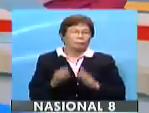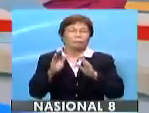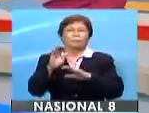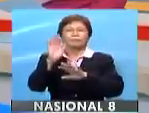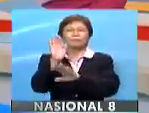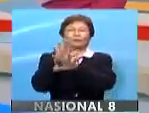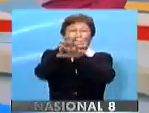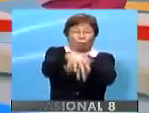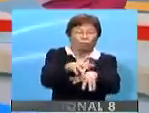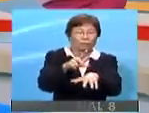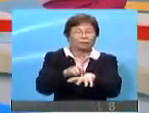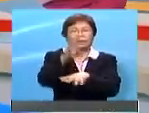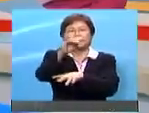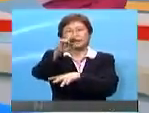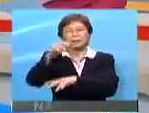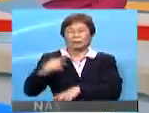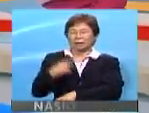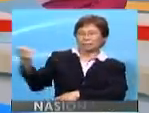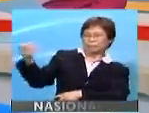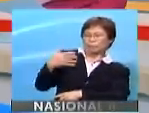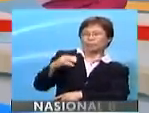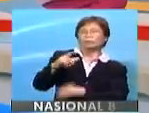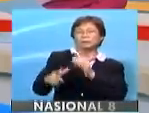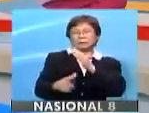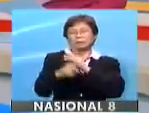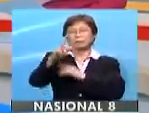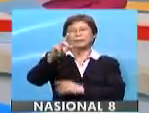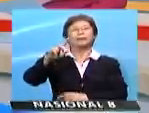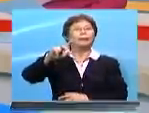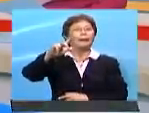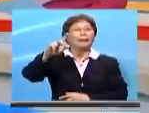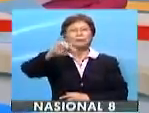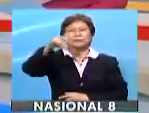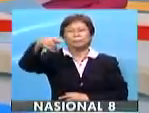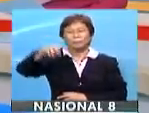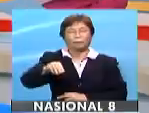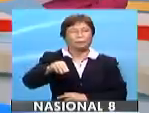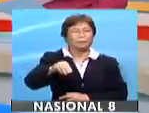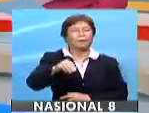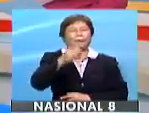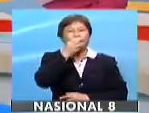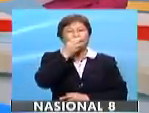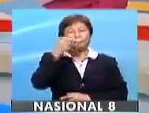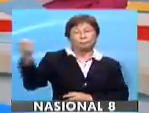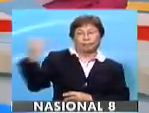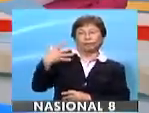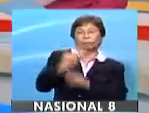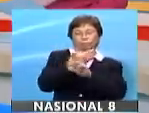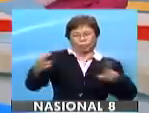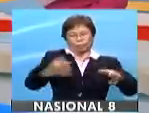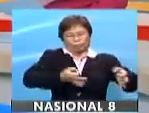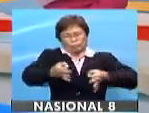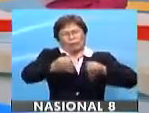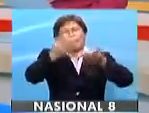Di Arab Saudi, kami dimaklumkan Timbalan Menteri di Jabatan Perdana Menteri Datuk Dr. Ashraf Wajih Dusuki ketika ini bersedia untuk memberi